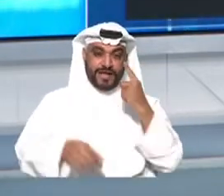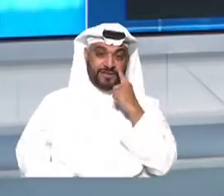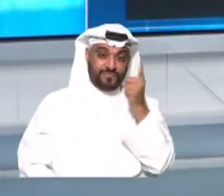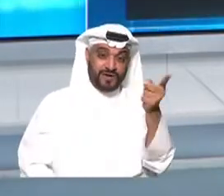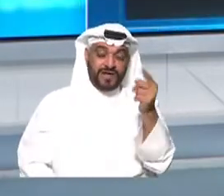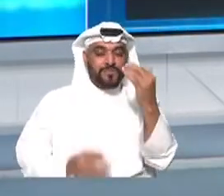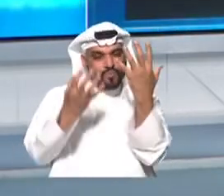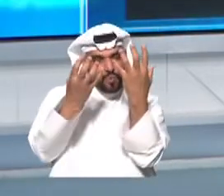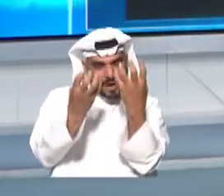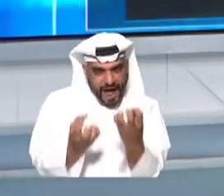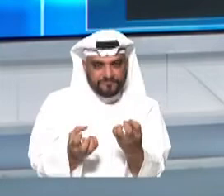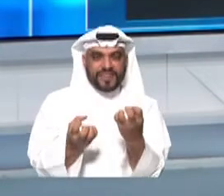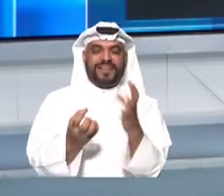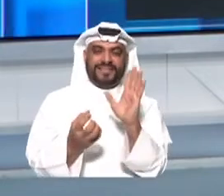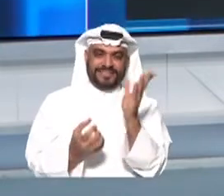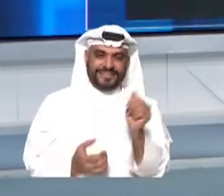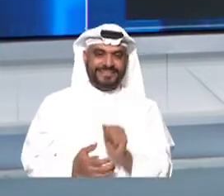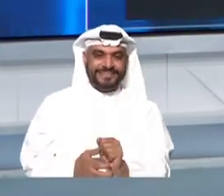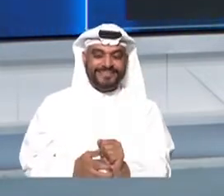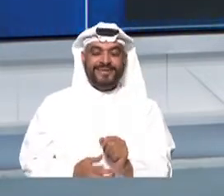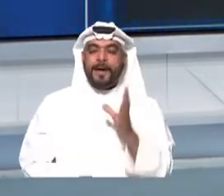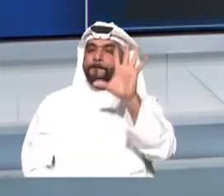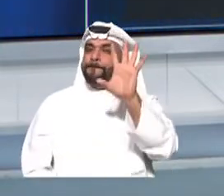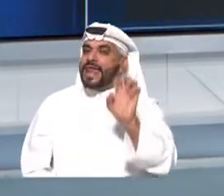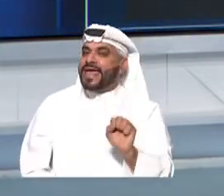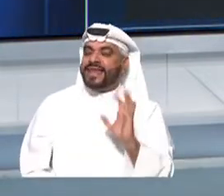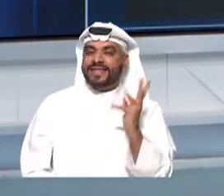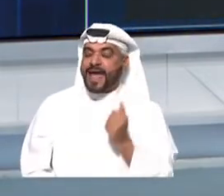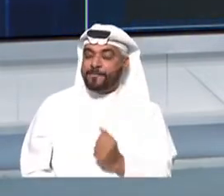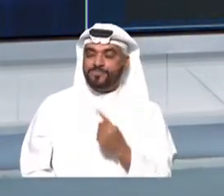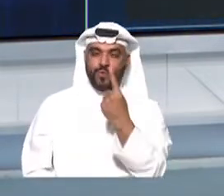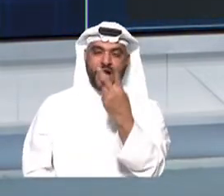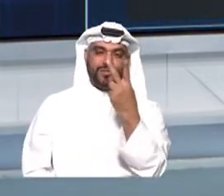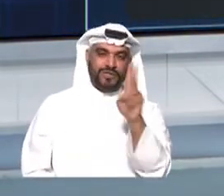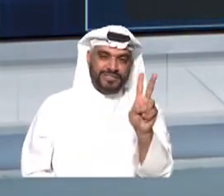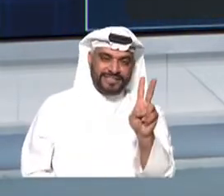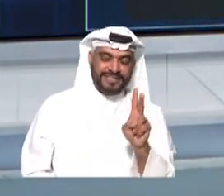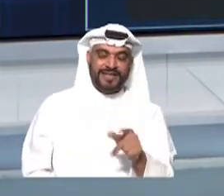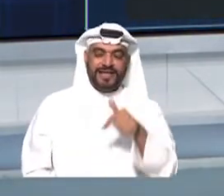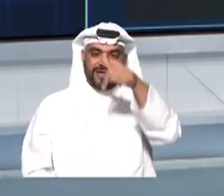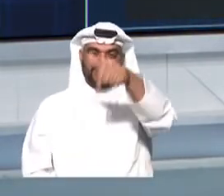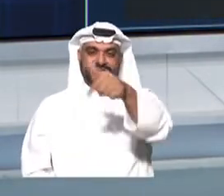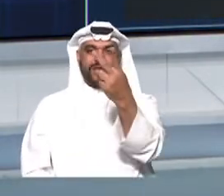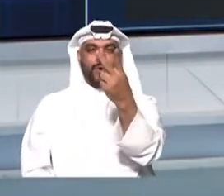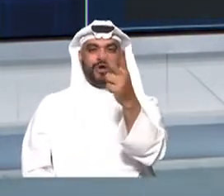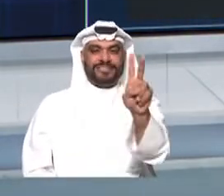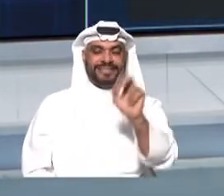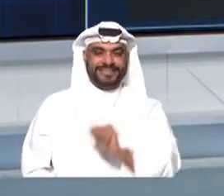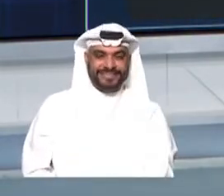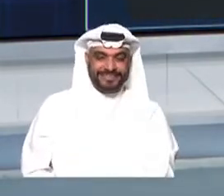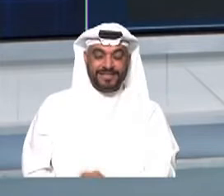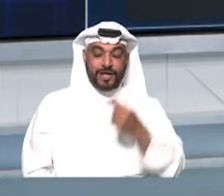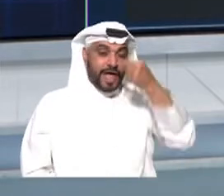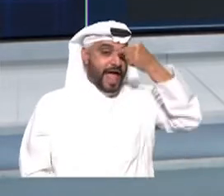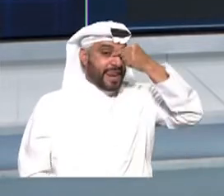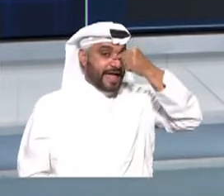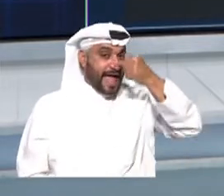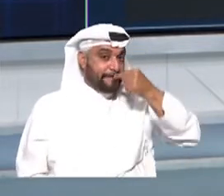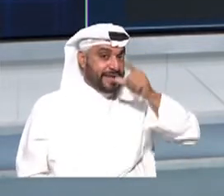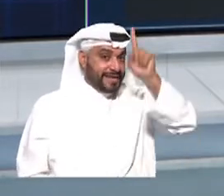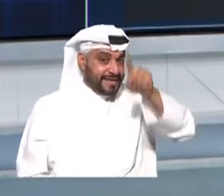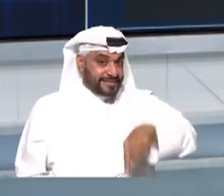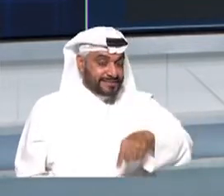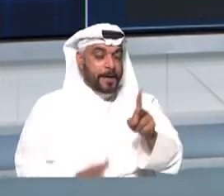تقل عن ذلك في بعض المناطق. بالنسبة للصغرى متفاوتة ما بين 21 إلى 26 درجة مئوية. يوم الخميس عودة